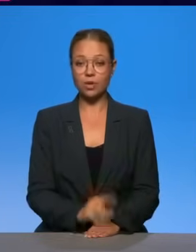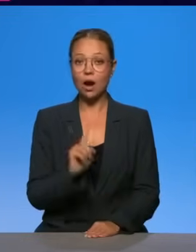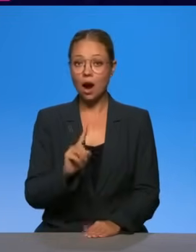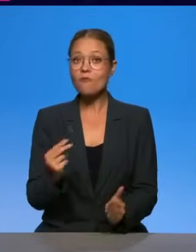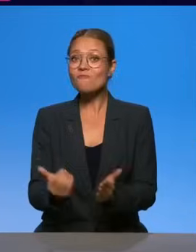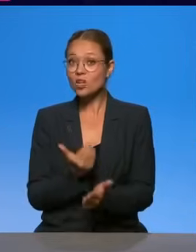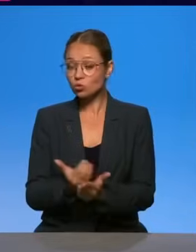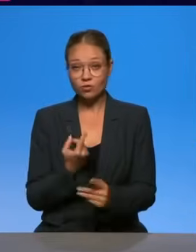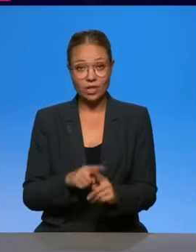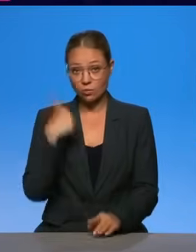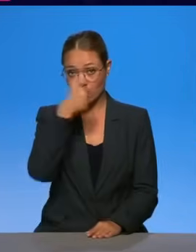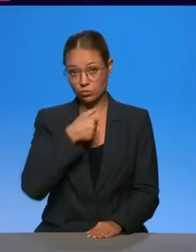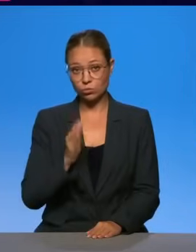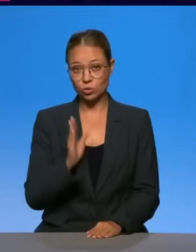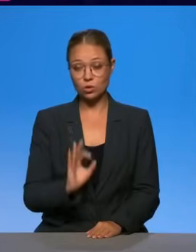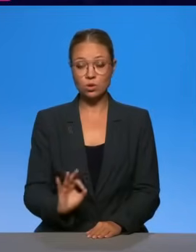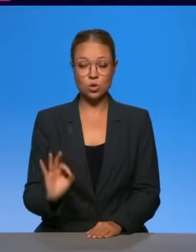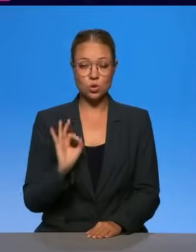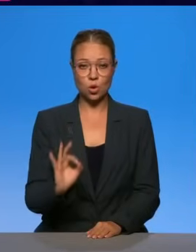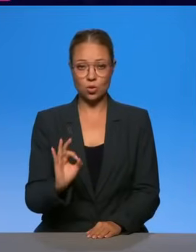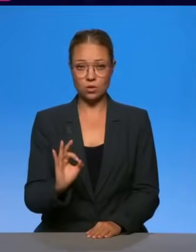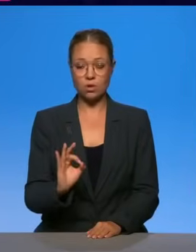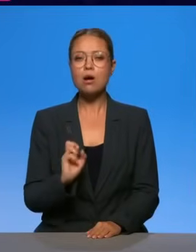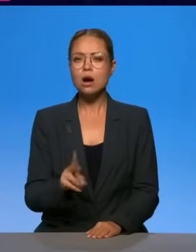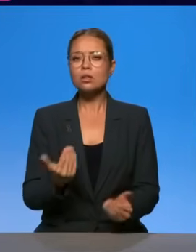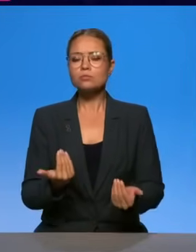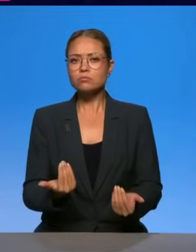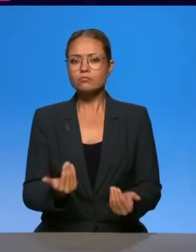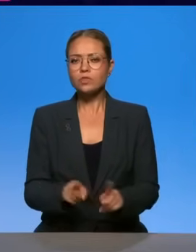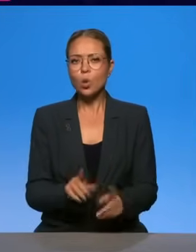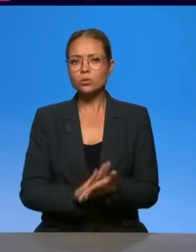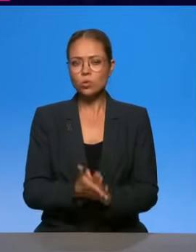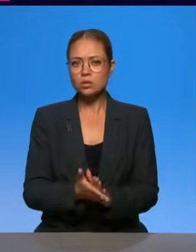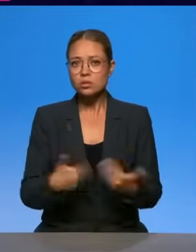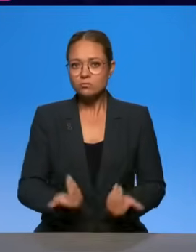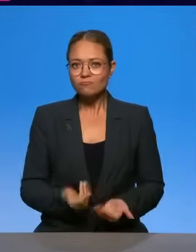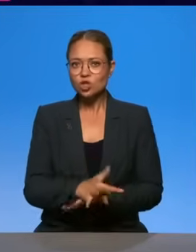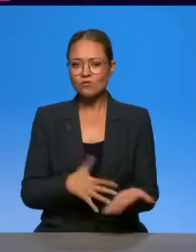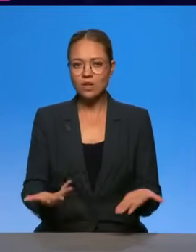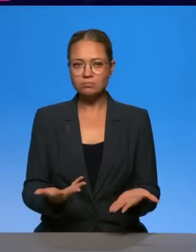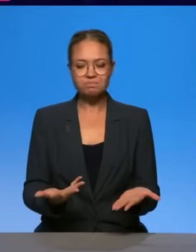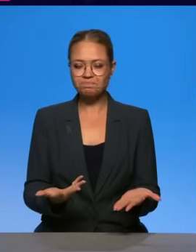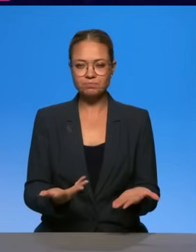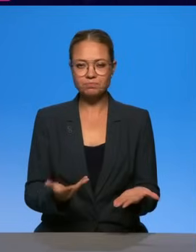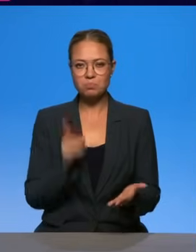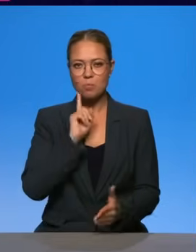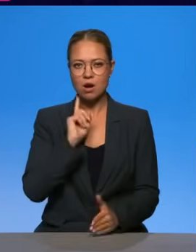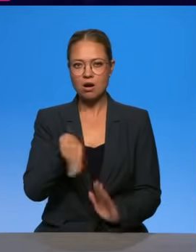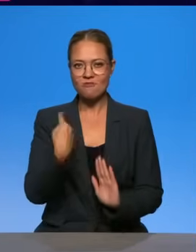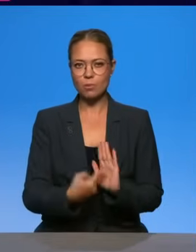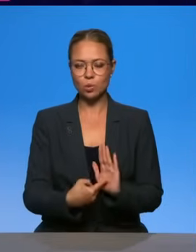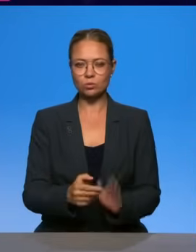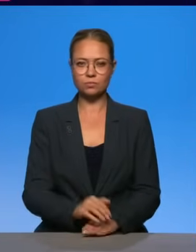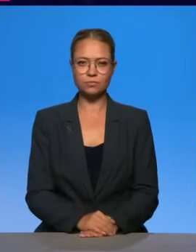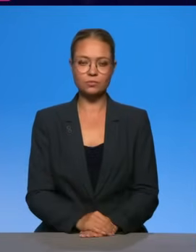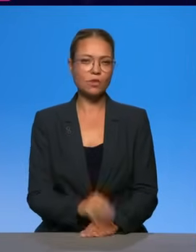году не будет никакой. Как в этой ситуации выживать? Ну, скажем так, пока вопрос, интрига сохраняется. Борис Александрович, но есть ли у вас какая-то,